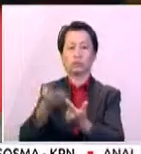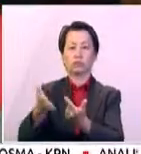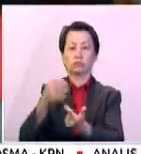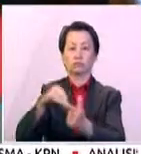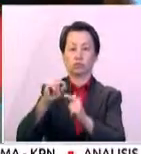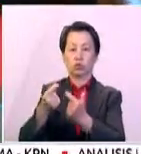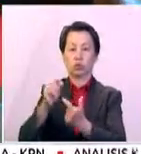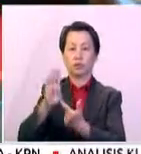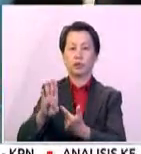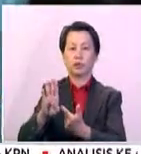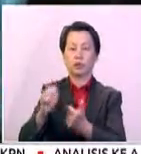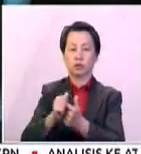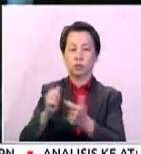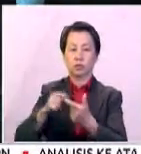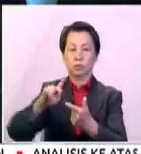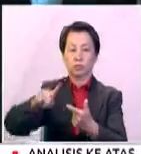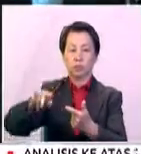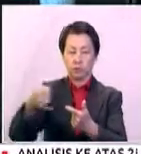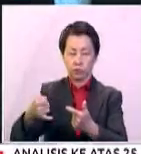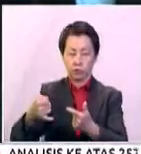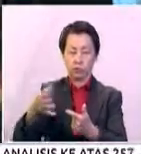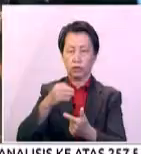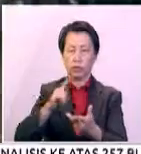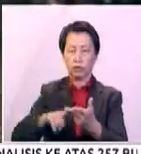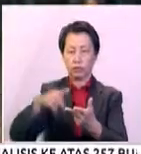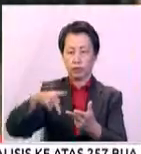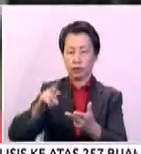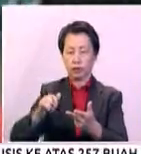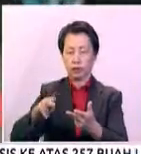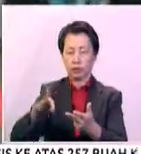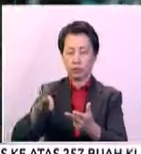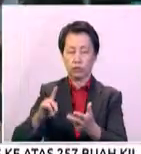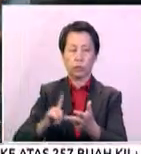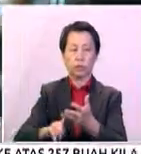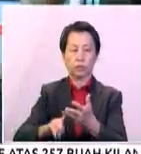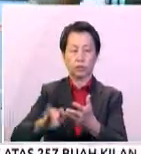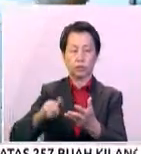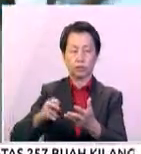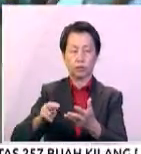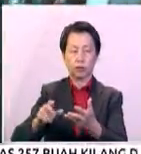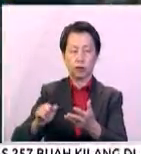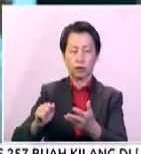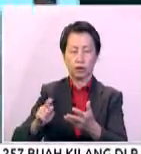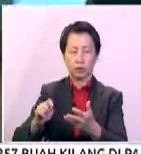dalam kumpulan B bersama PJ City FC, PKMP FC dan UITM FC.